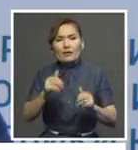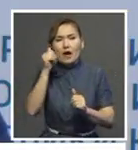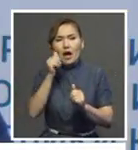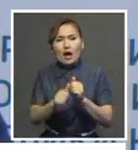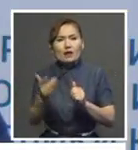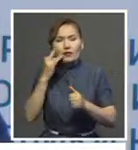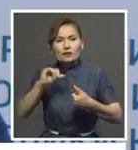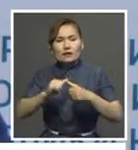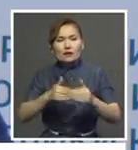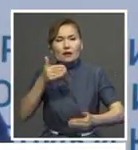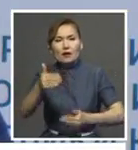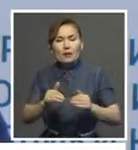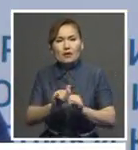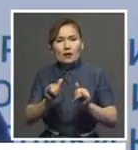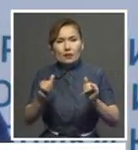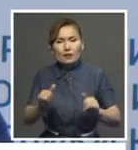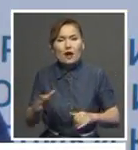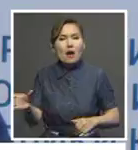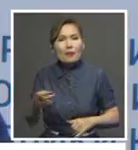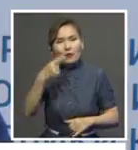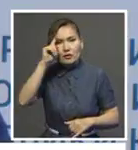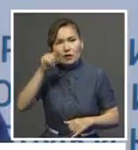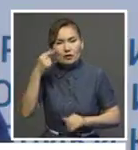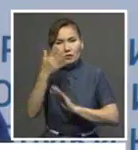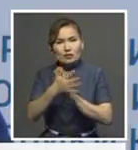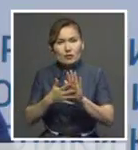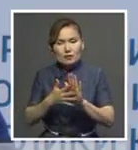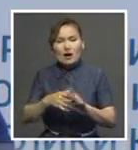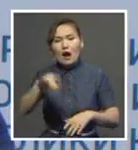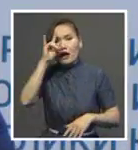әрдайым дамып отыру қажет екенін бәрімізде жақсы түсінеміз.